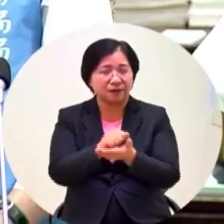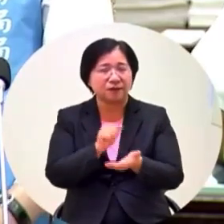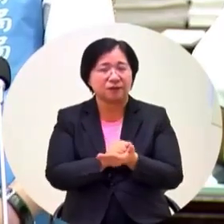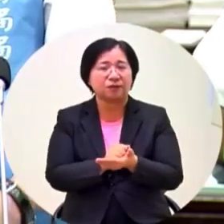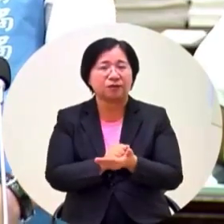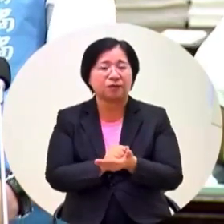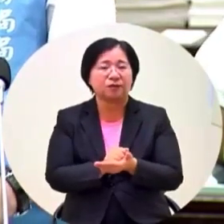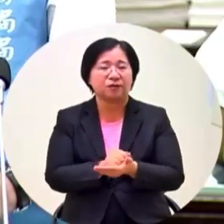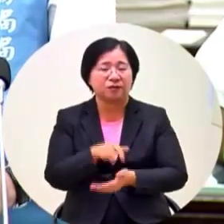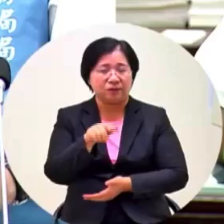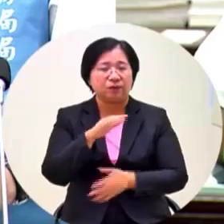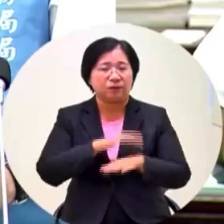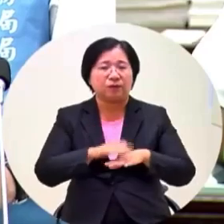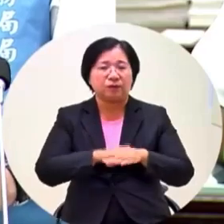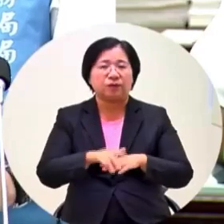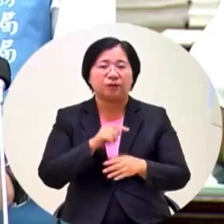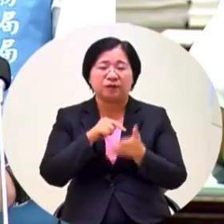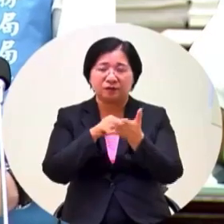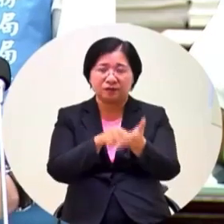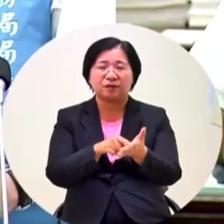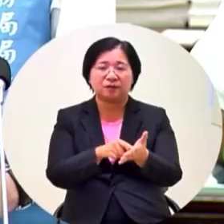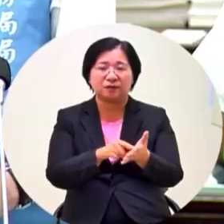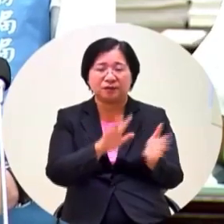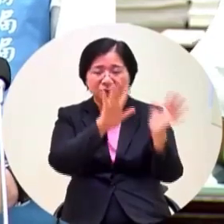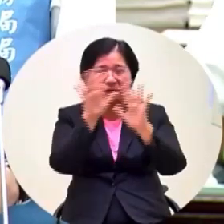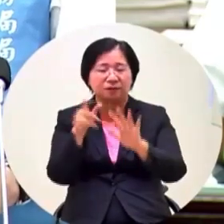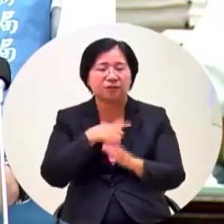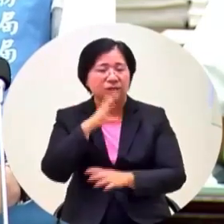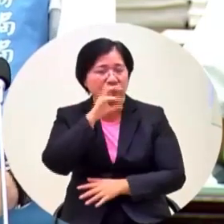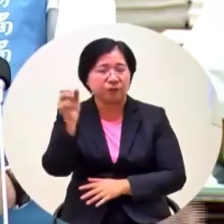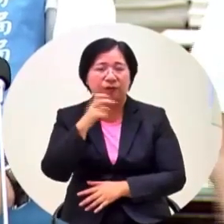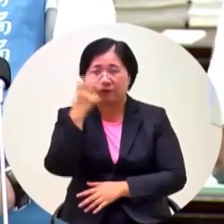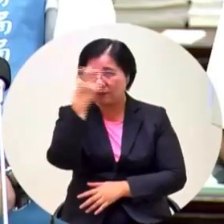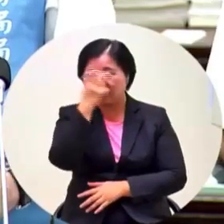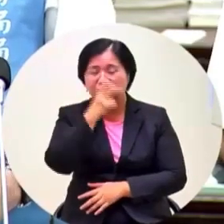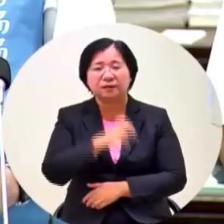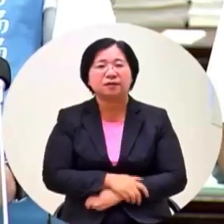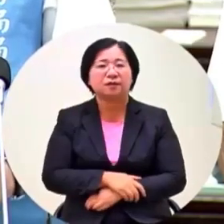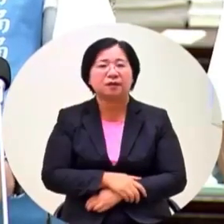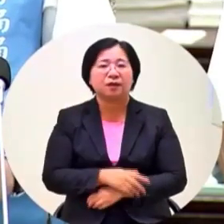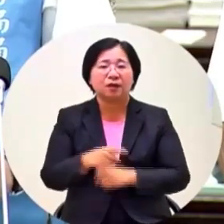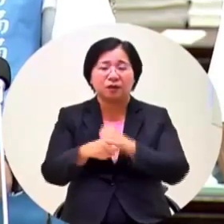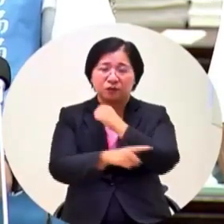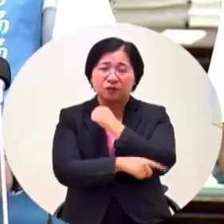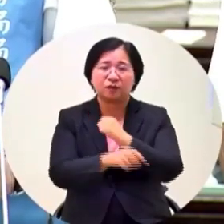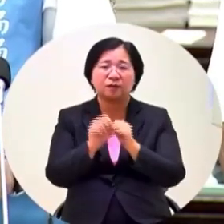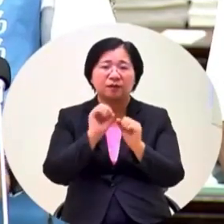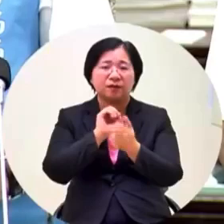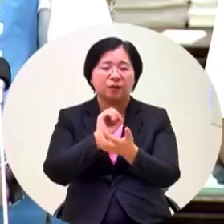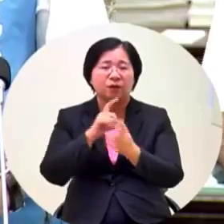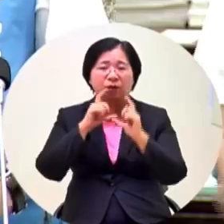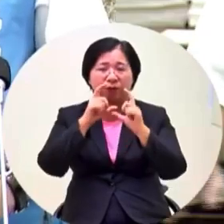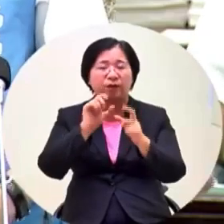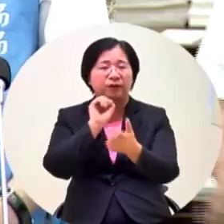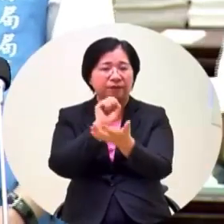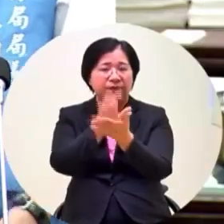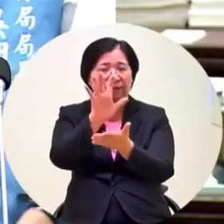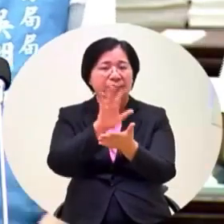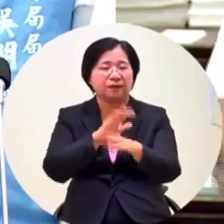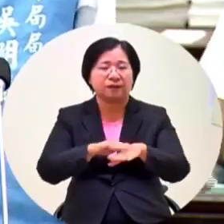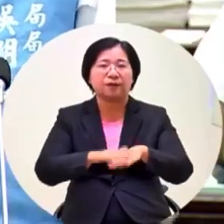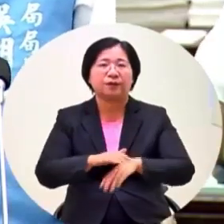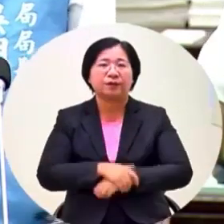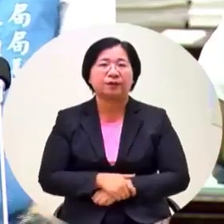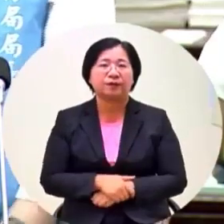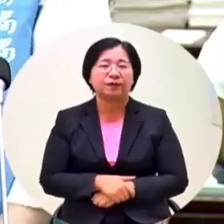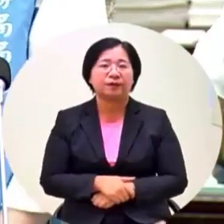个。他申请入证的情形，我们回去去查，然后他的结果再跟我们张议员来汇报。以上。 好，谢谢。副